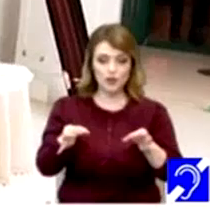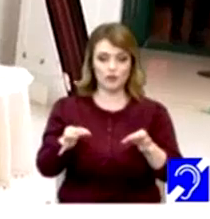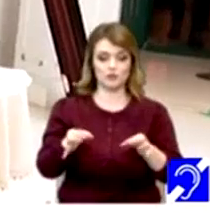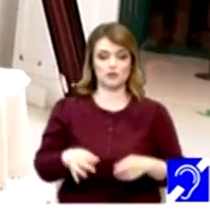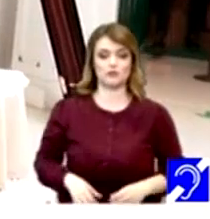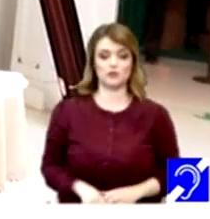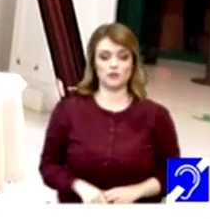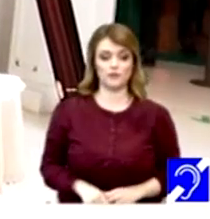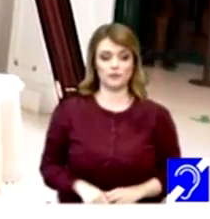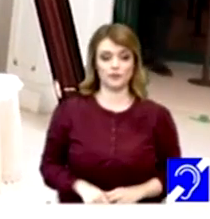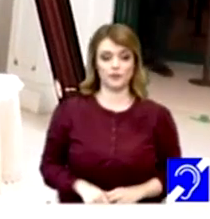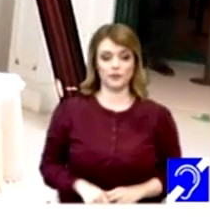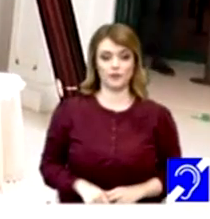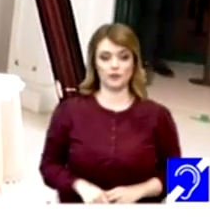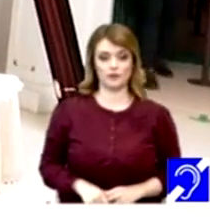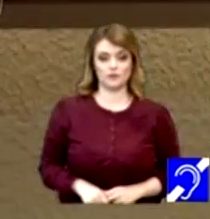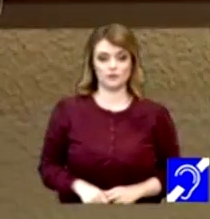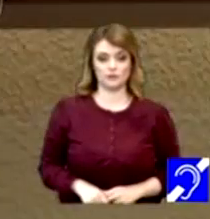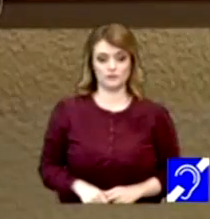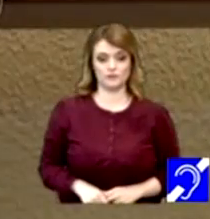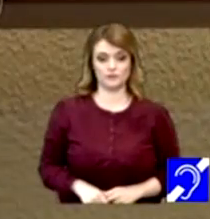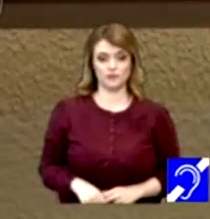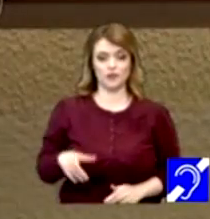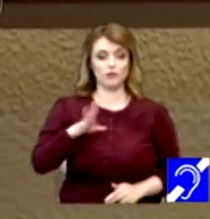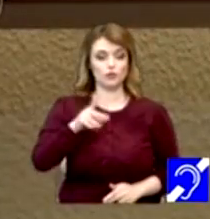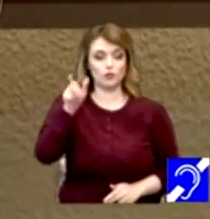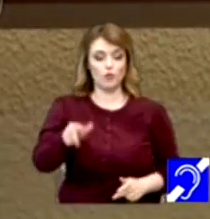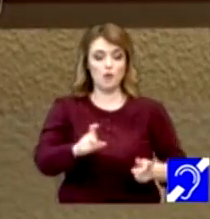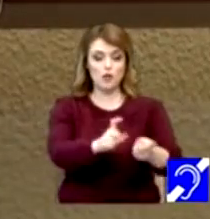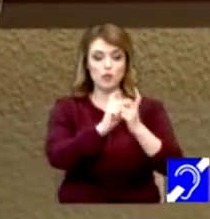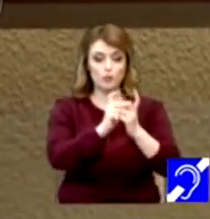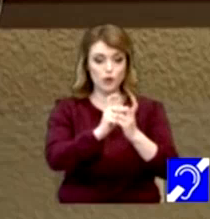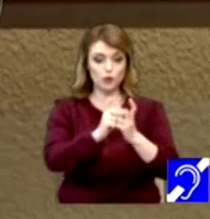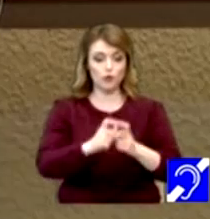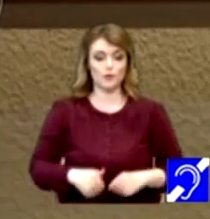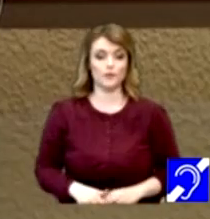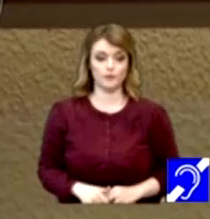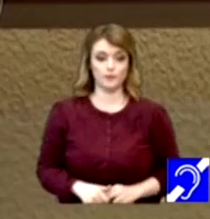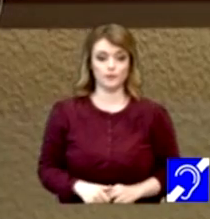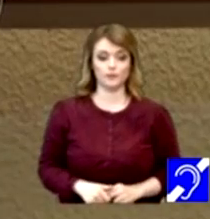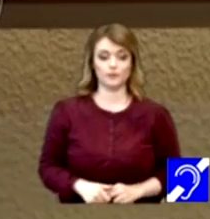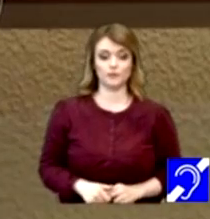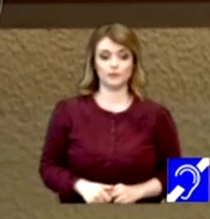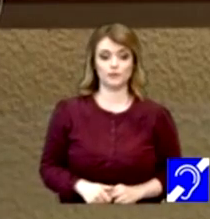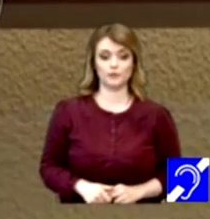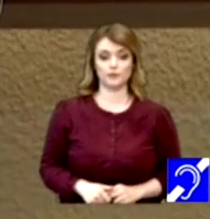corectitudinii. Deși îl cunoaștem un om luptător, el tot timpul